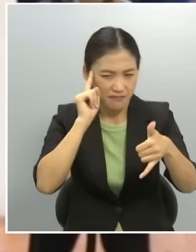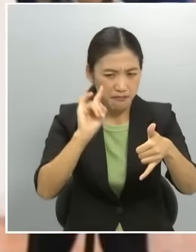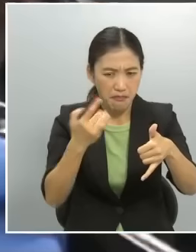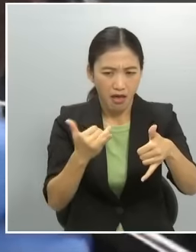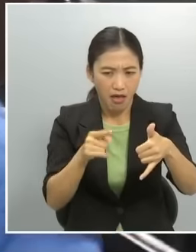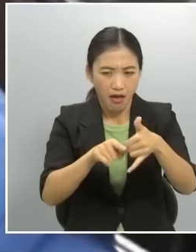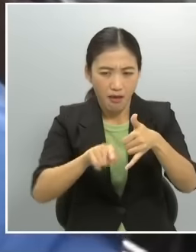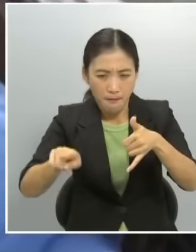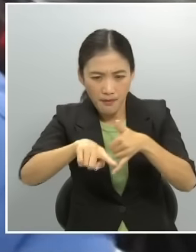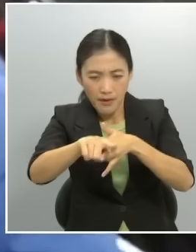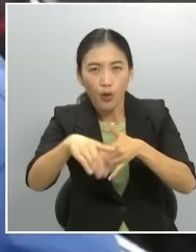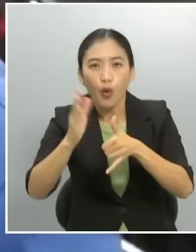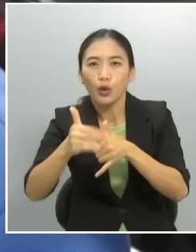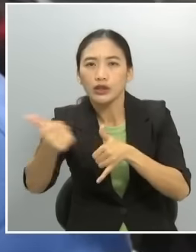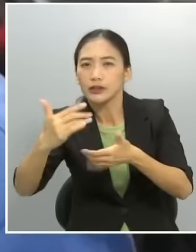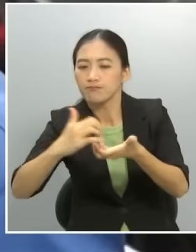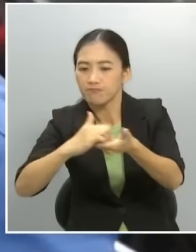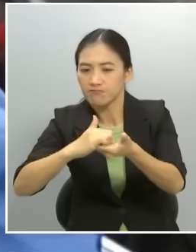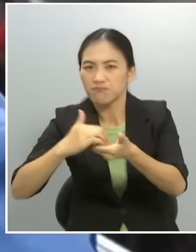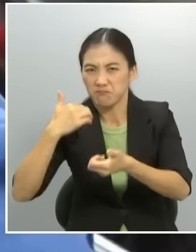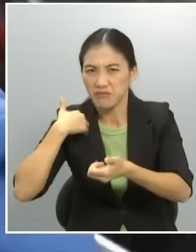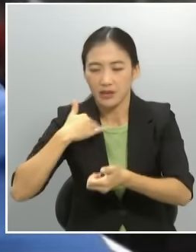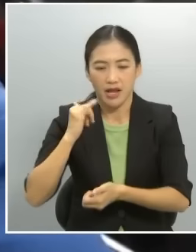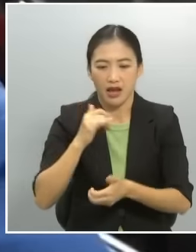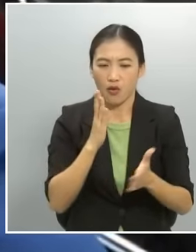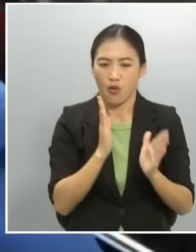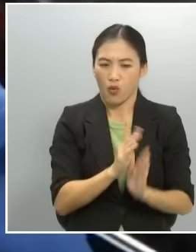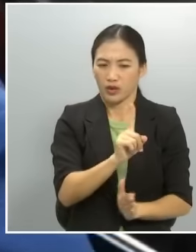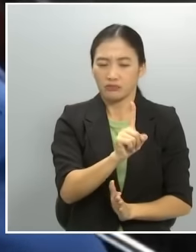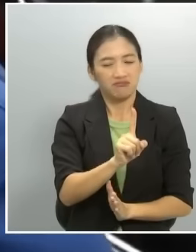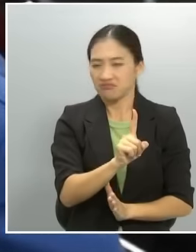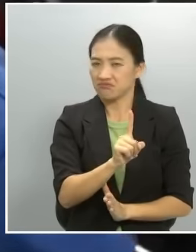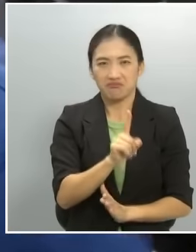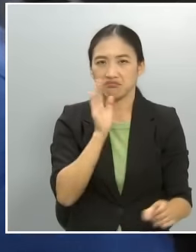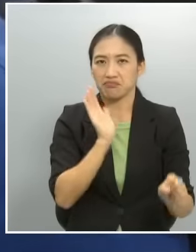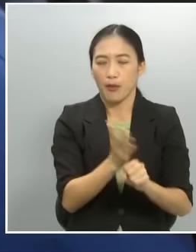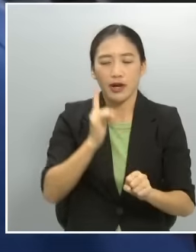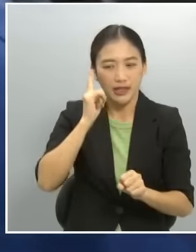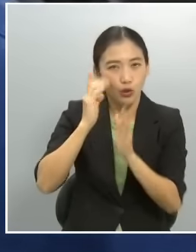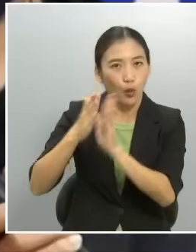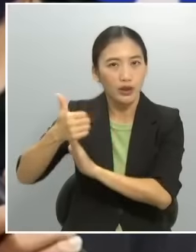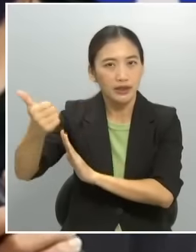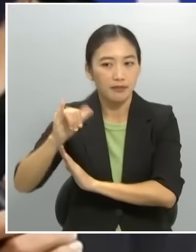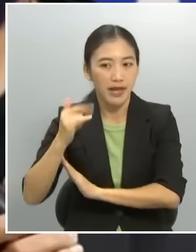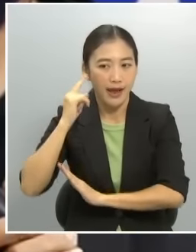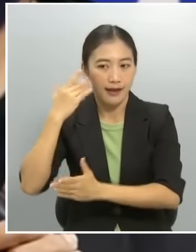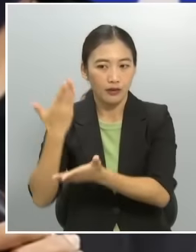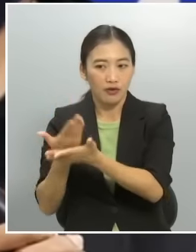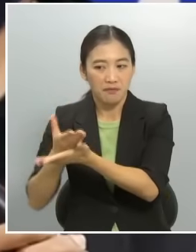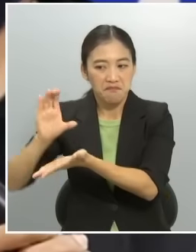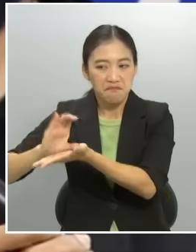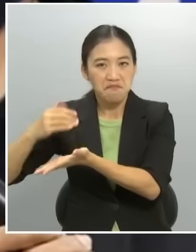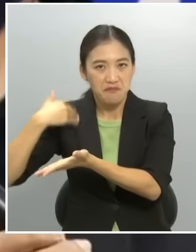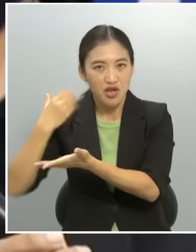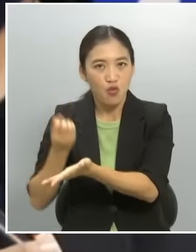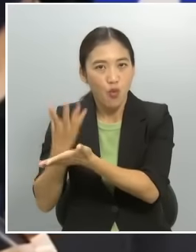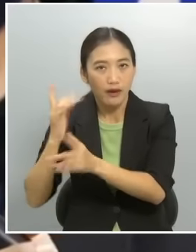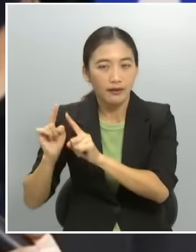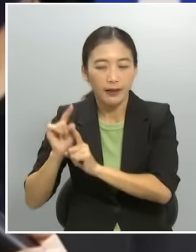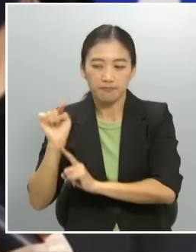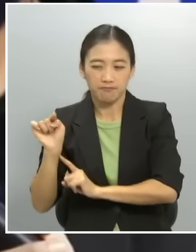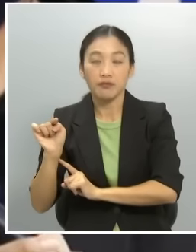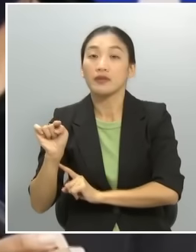ามารถทำคนเดียวได้น่าจะมีนายทุนหรือว่าคนกลุ่มหนึ่งนะฮะที่มีเงินอยู่เนี่ยแล้วอยู่เบื้องหลังคนนี้เพราะทรัพย์สินมีค่าดังกล่าวมี